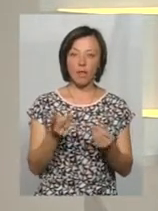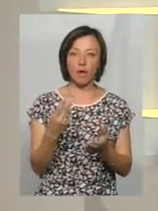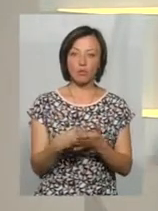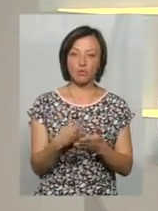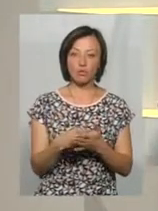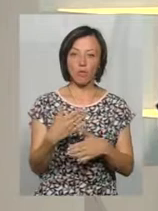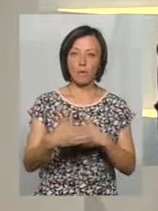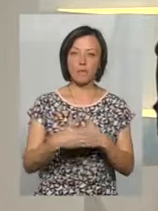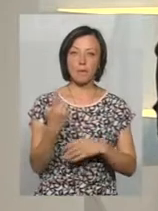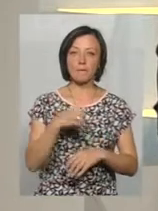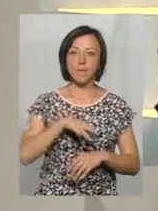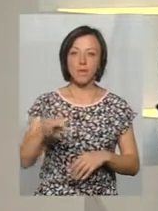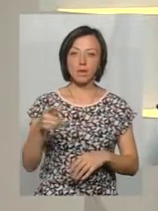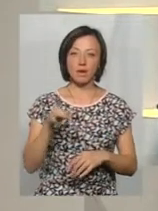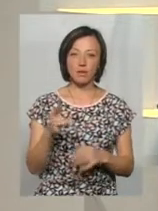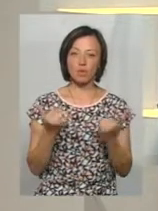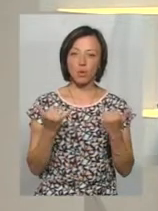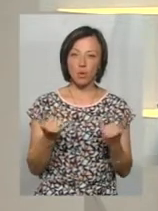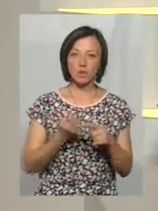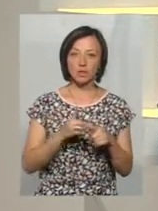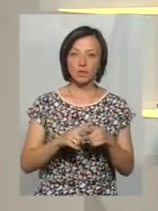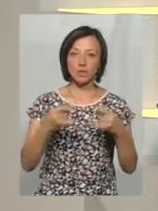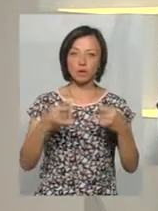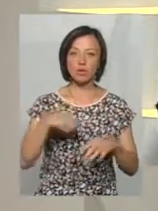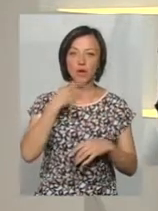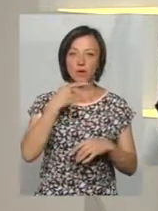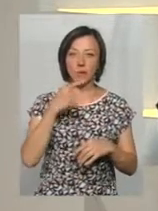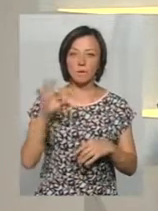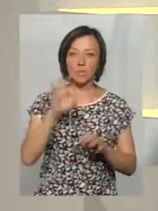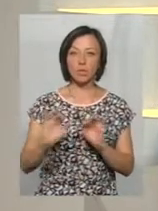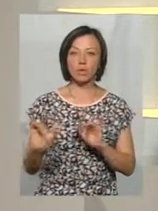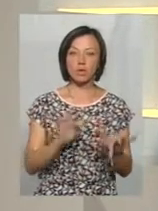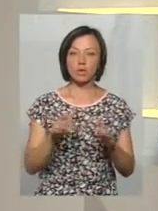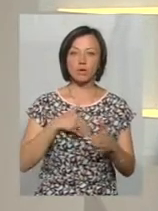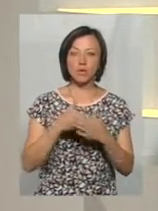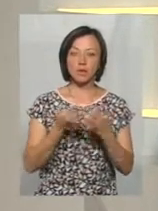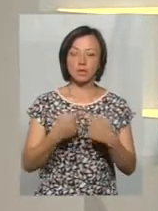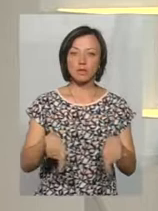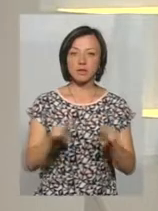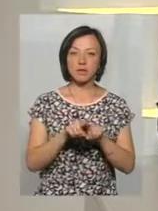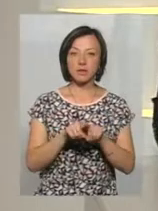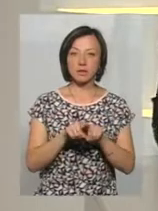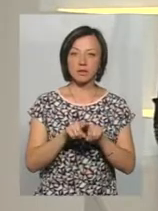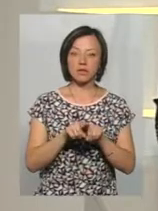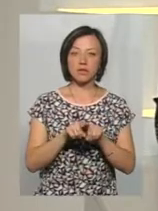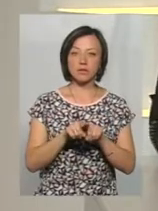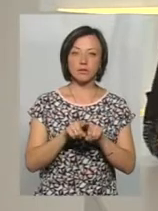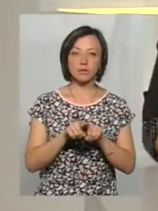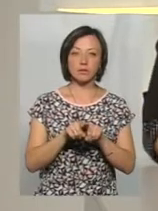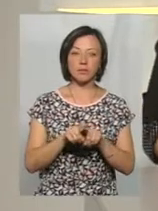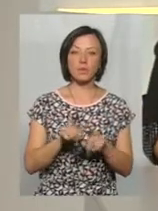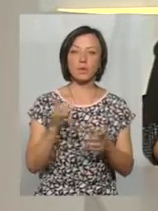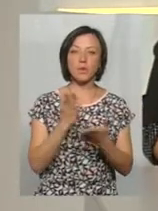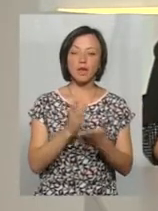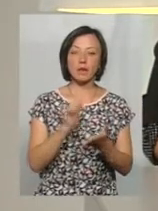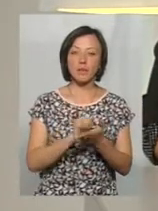суму близько мільйона гривень. Отож, сьогодні у цій студії ми говоримо про діяльність громадських організацій, що є на папері